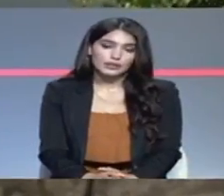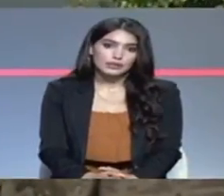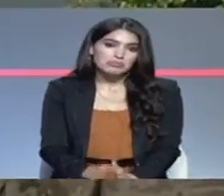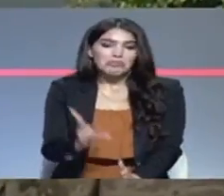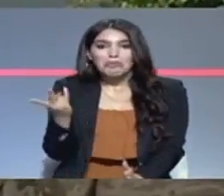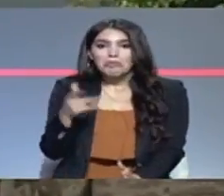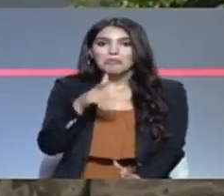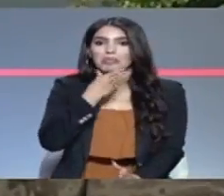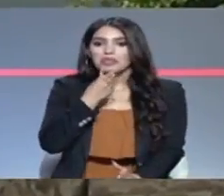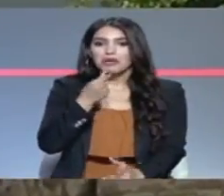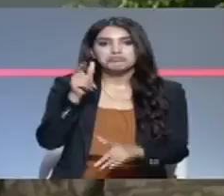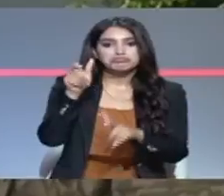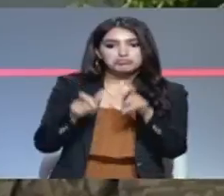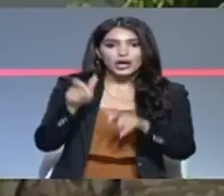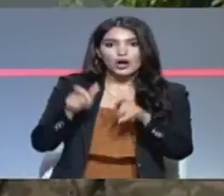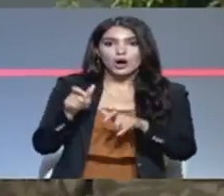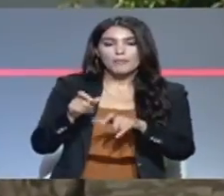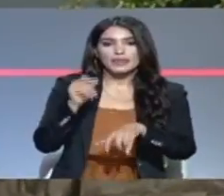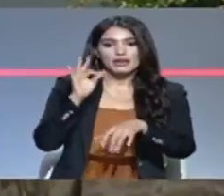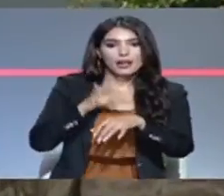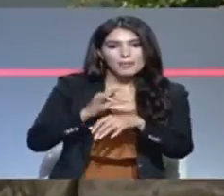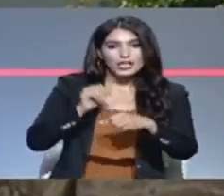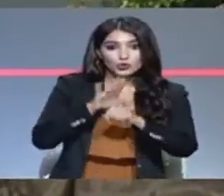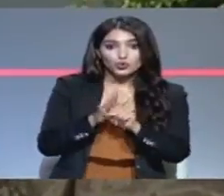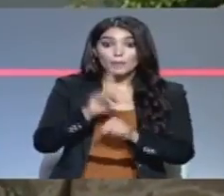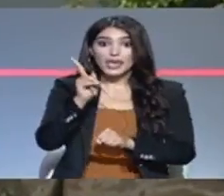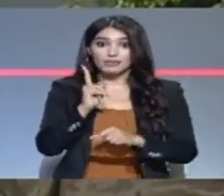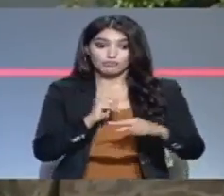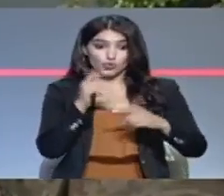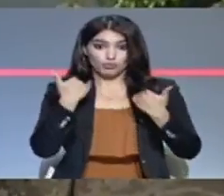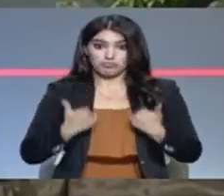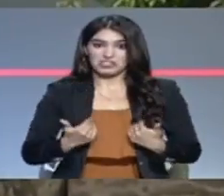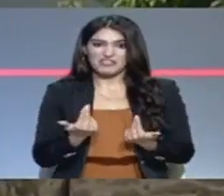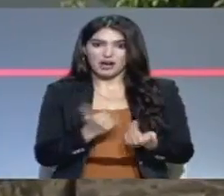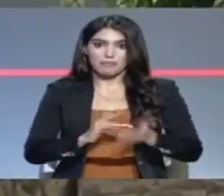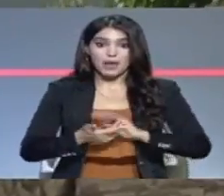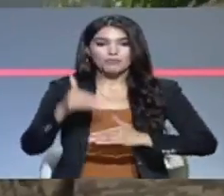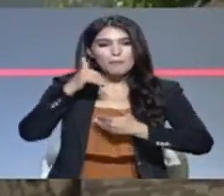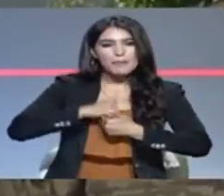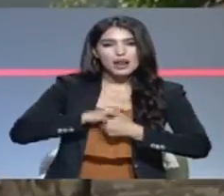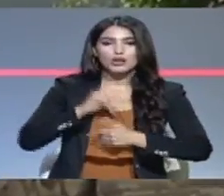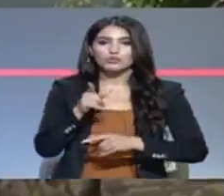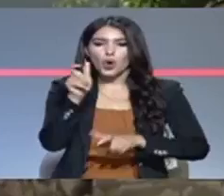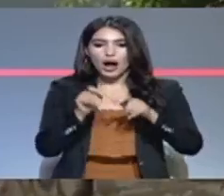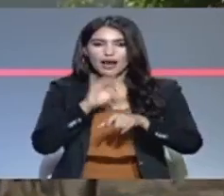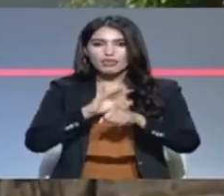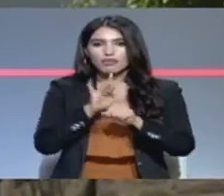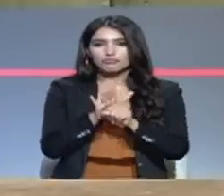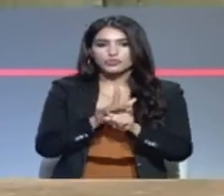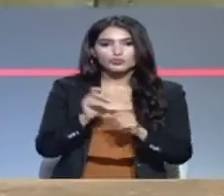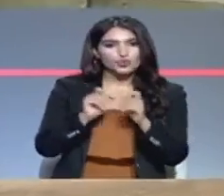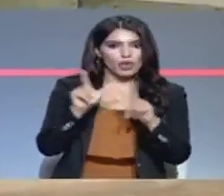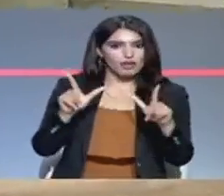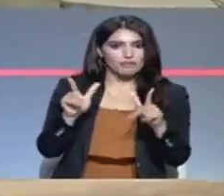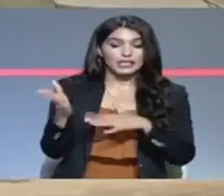تلقاهم ما عندهم حتى شيء، يتسمى بورتور سان، معناها سليم ولا تلقى عنده شوية أعراض ما